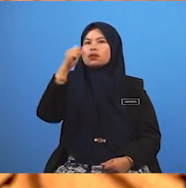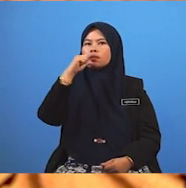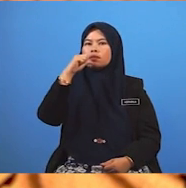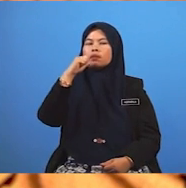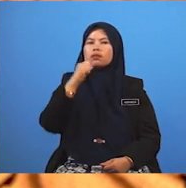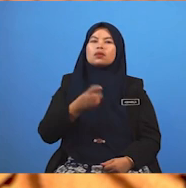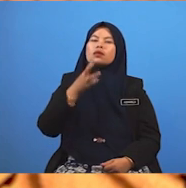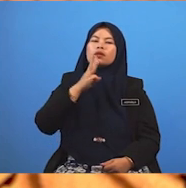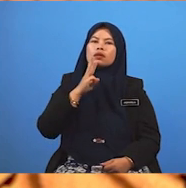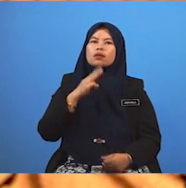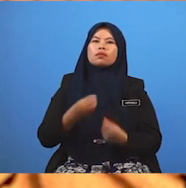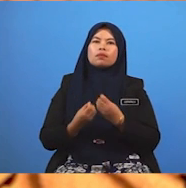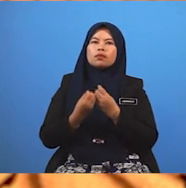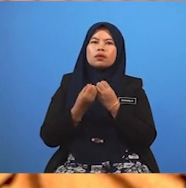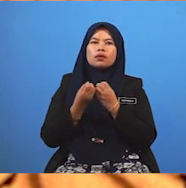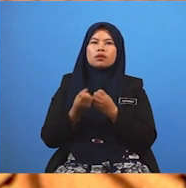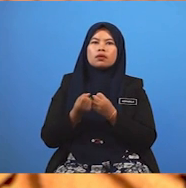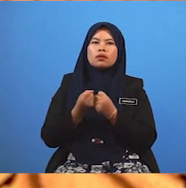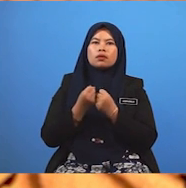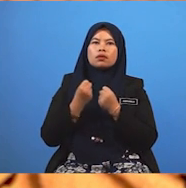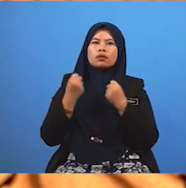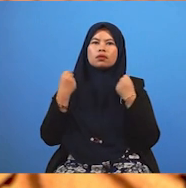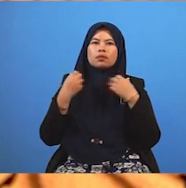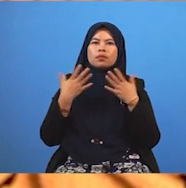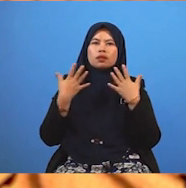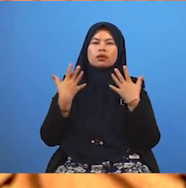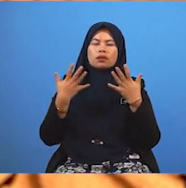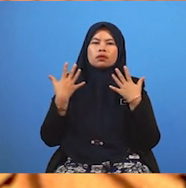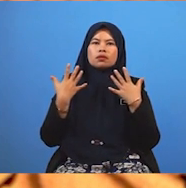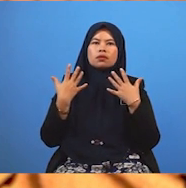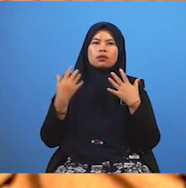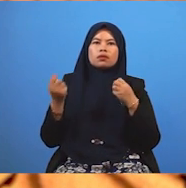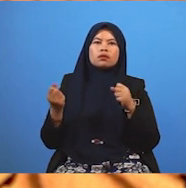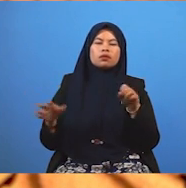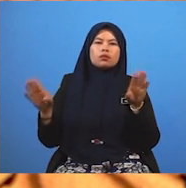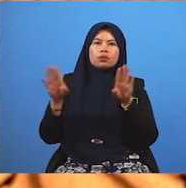dan menggelegak serta diliputi dengan asap hitam.